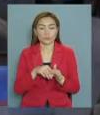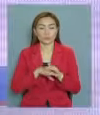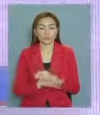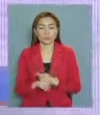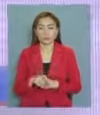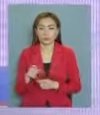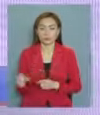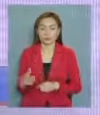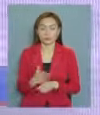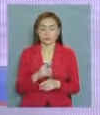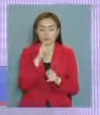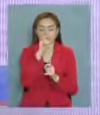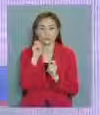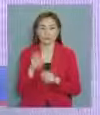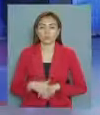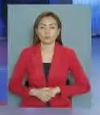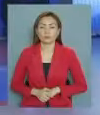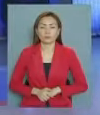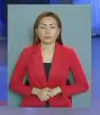сала ардагерлеріне де құрмет көрсетілді.